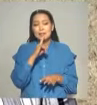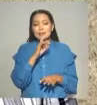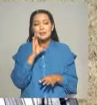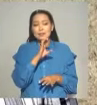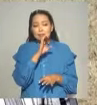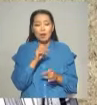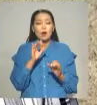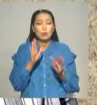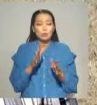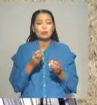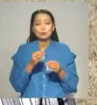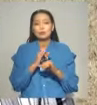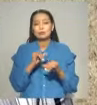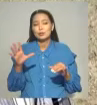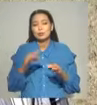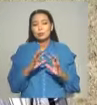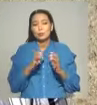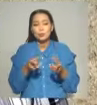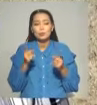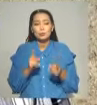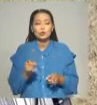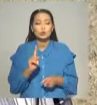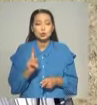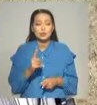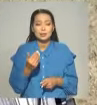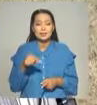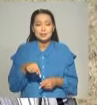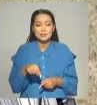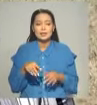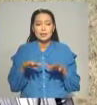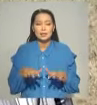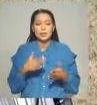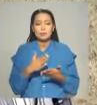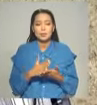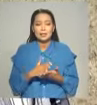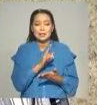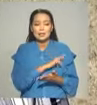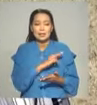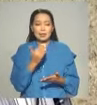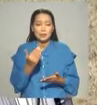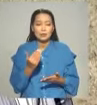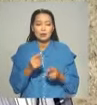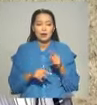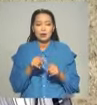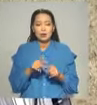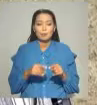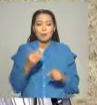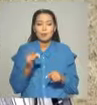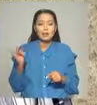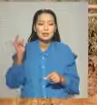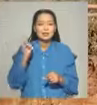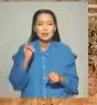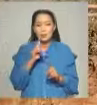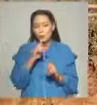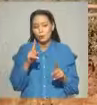будем заявлять всему миру, то есть правду ту, что здесь находится система уже мини-городов, система